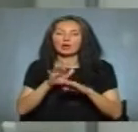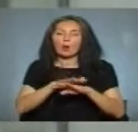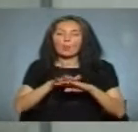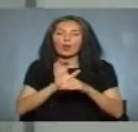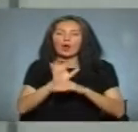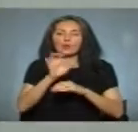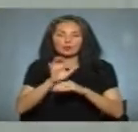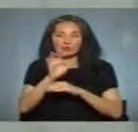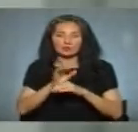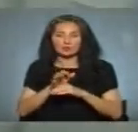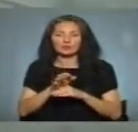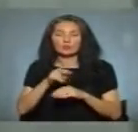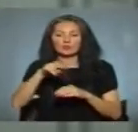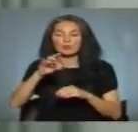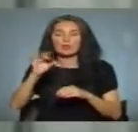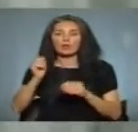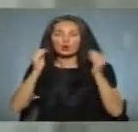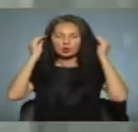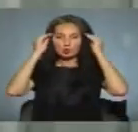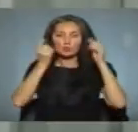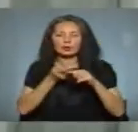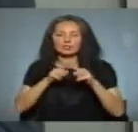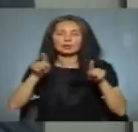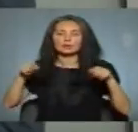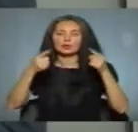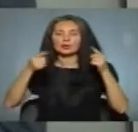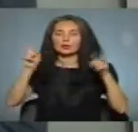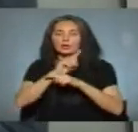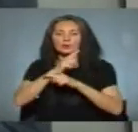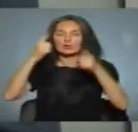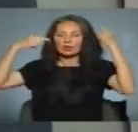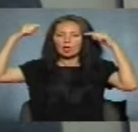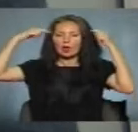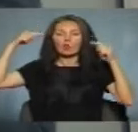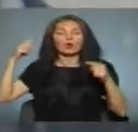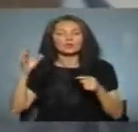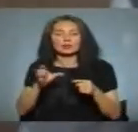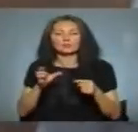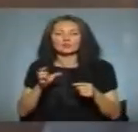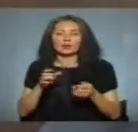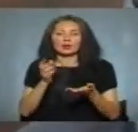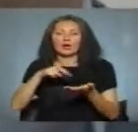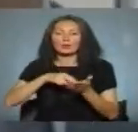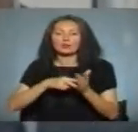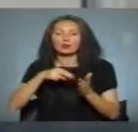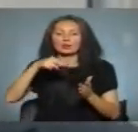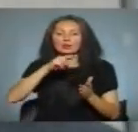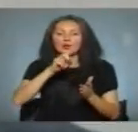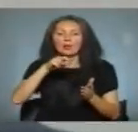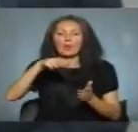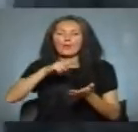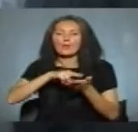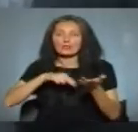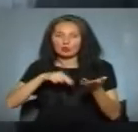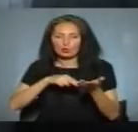Пневмошолом, який створили тернопільські науковці, планують запатентувати, каже керівник патентно-інформаційного відділу медичного університету Андрій